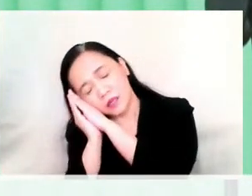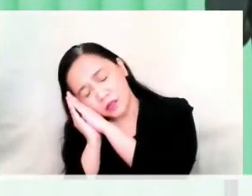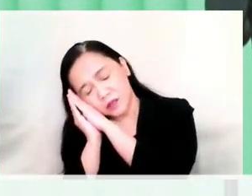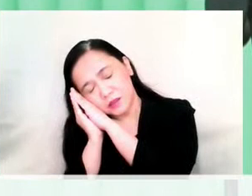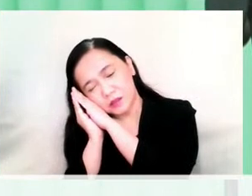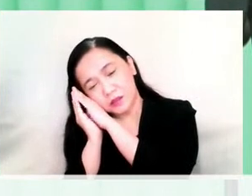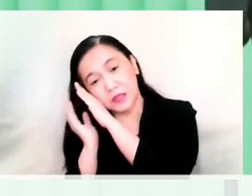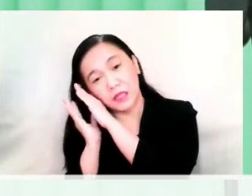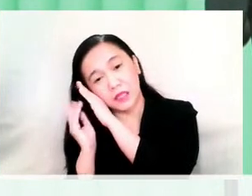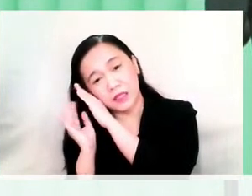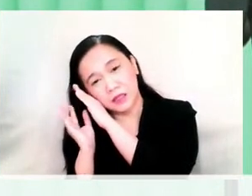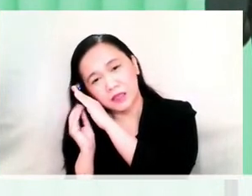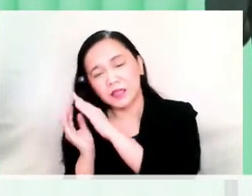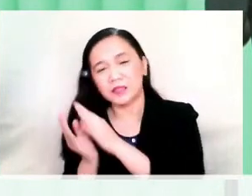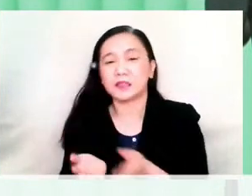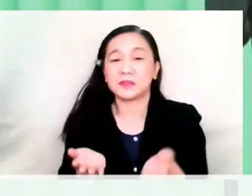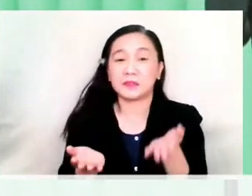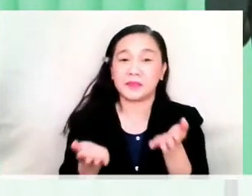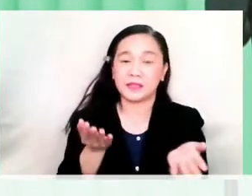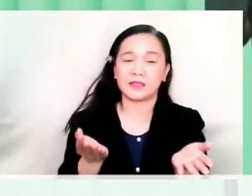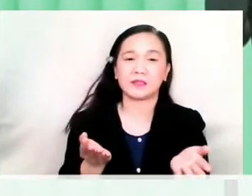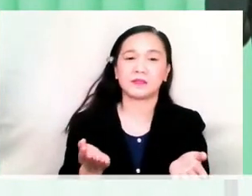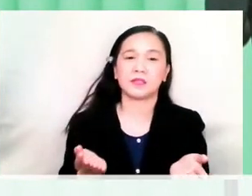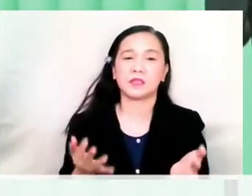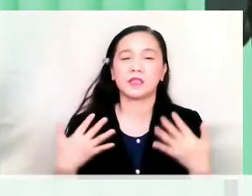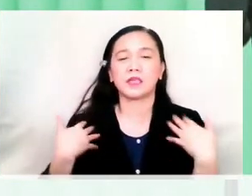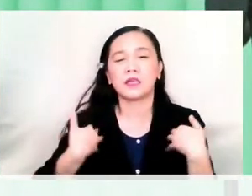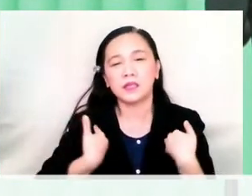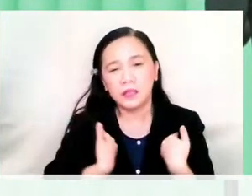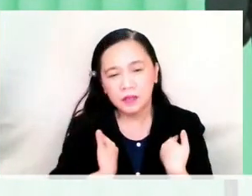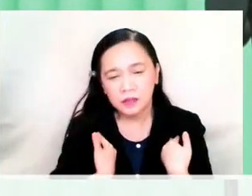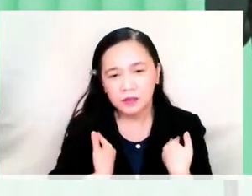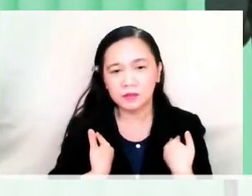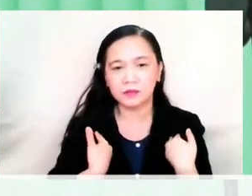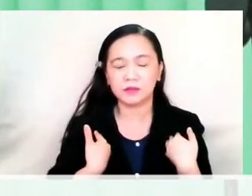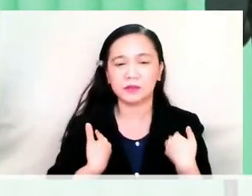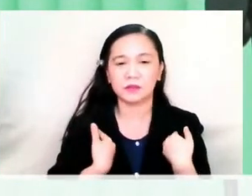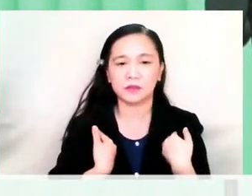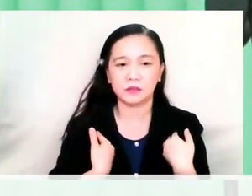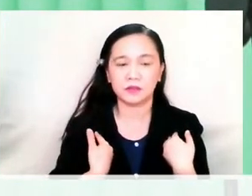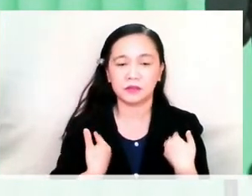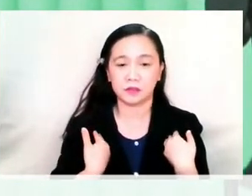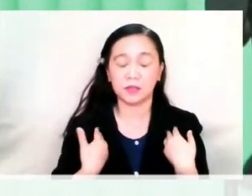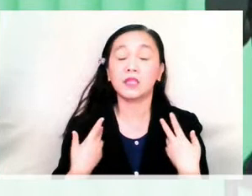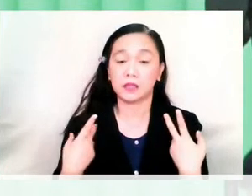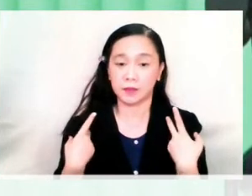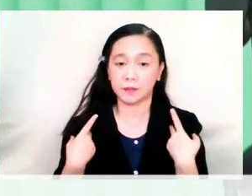Siguro pagod siya at siya ay may tiwala.